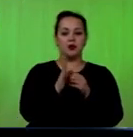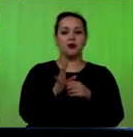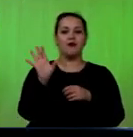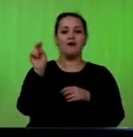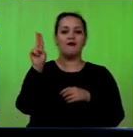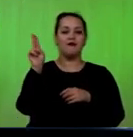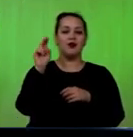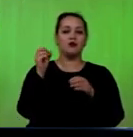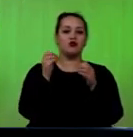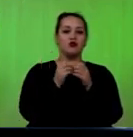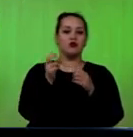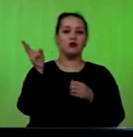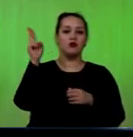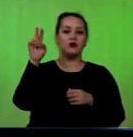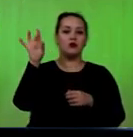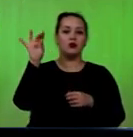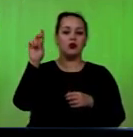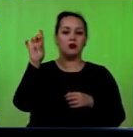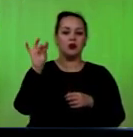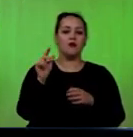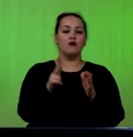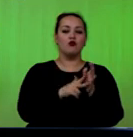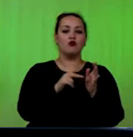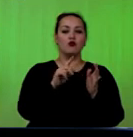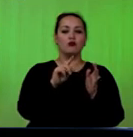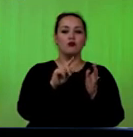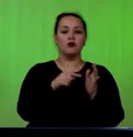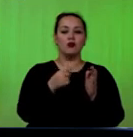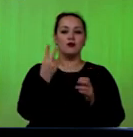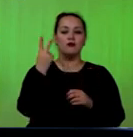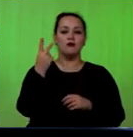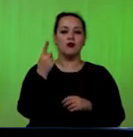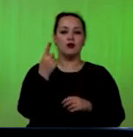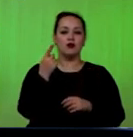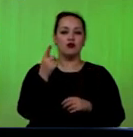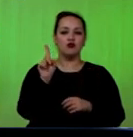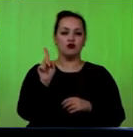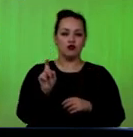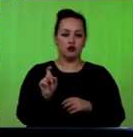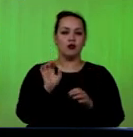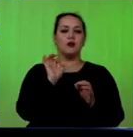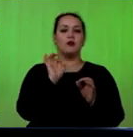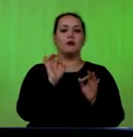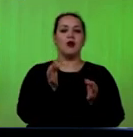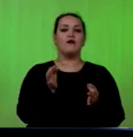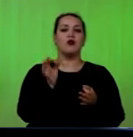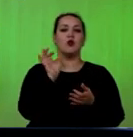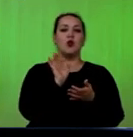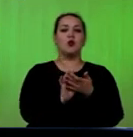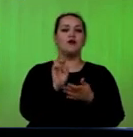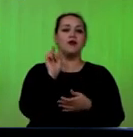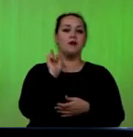десятичной дроби 8 целых две сотых правильный вариант b